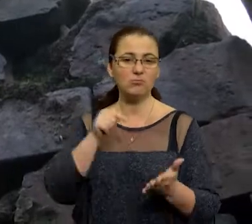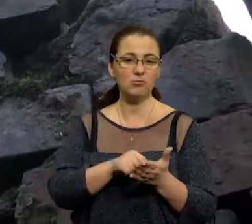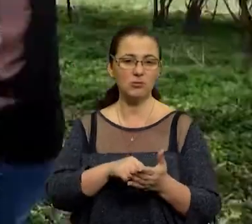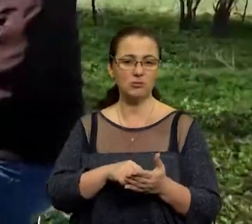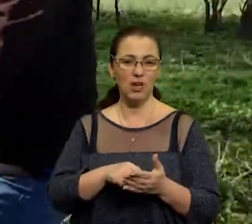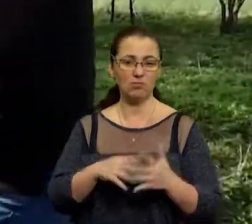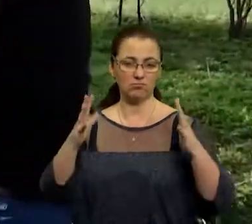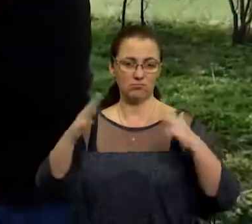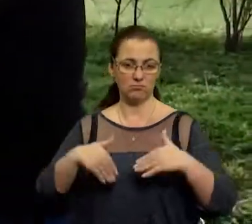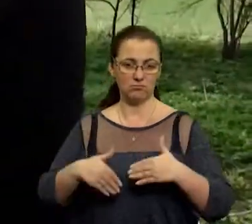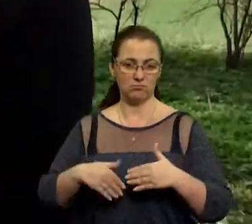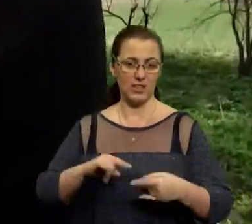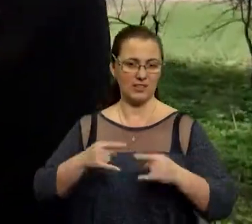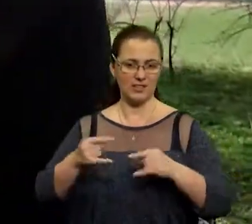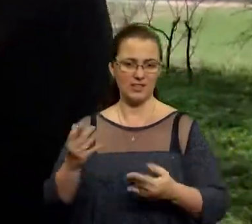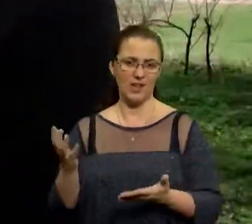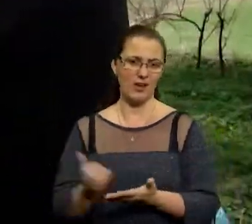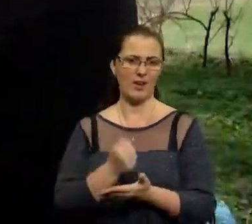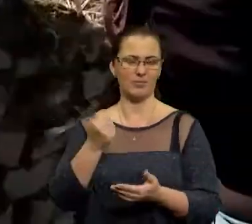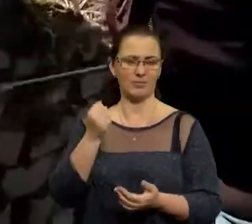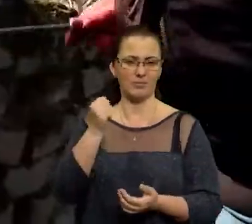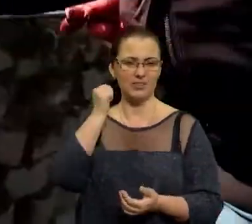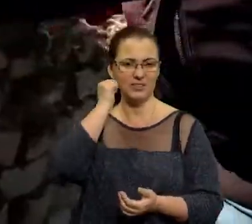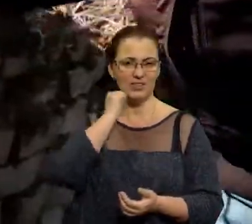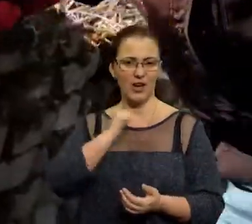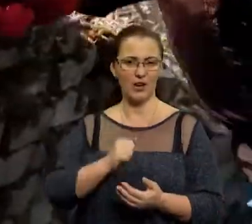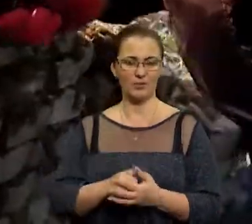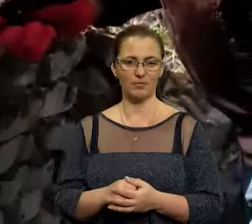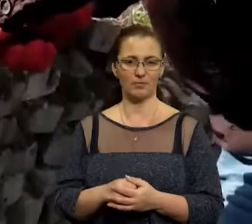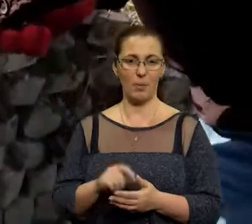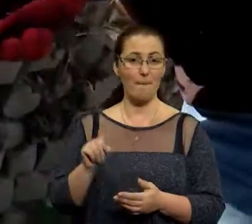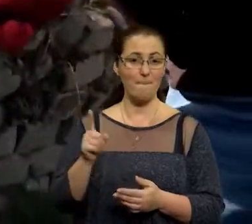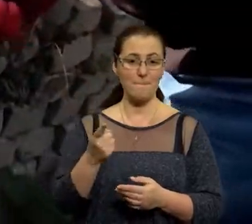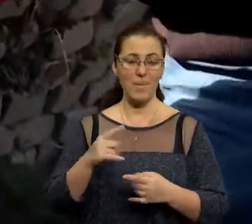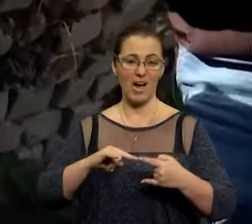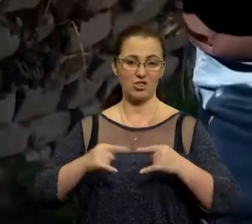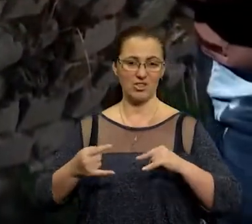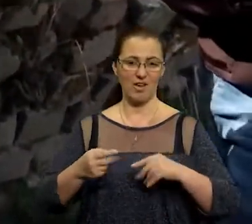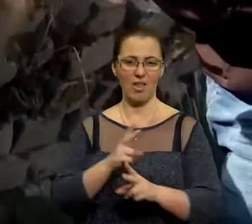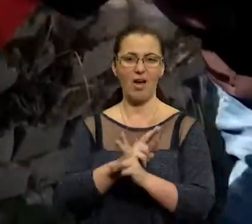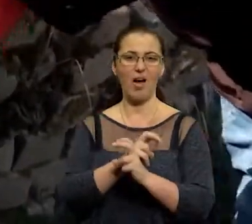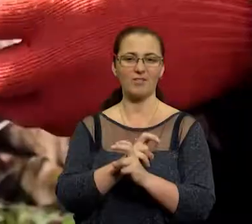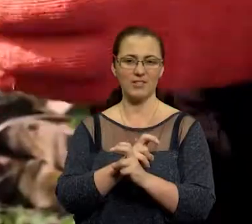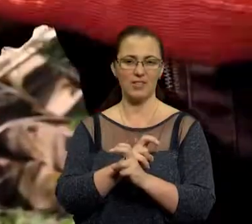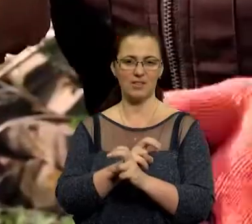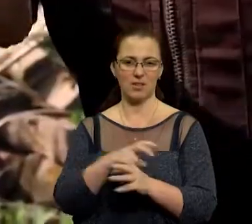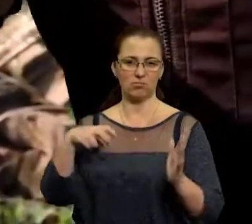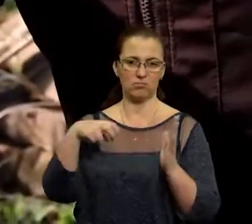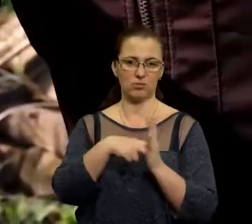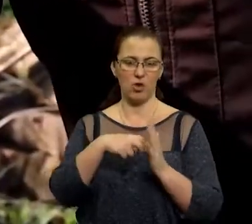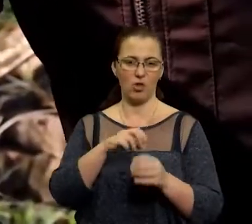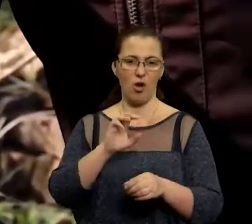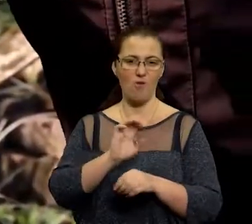береться до справи. Ну, отут така стіночка. А ось і перша знахідка – це австрійська цегла. На ній клеймо виробника, саме